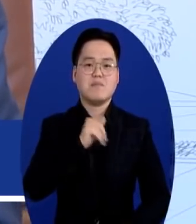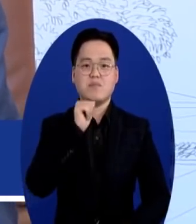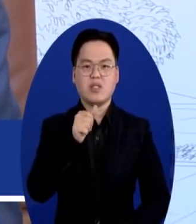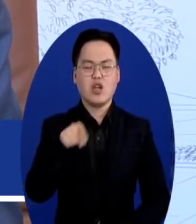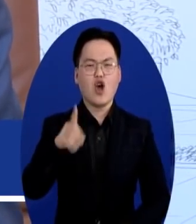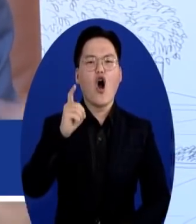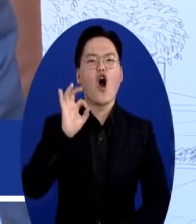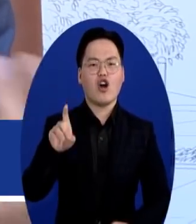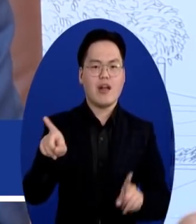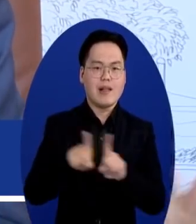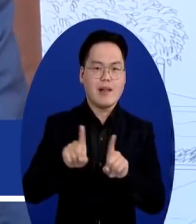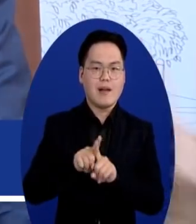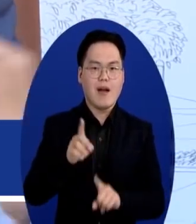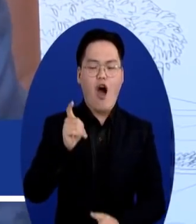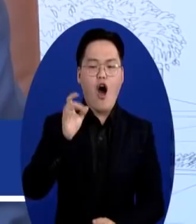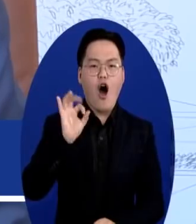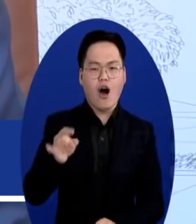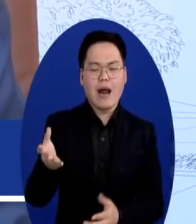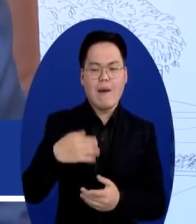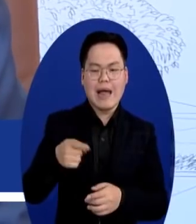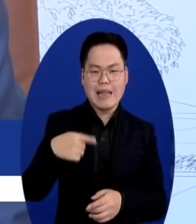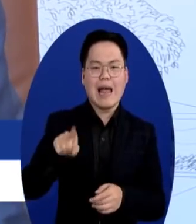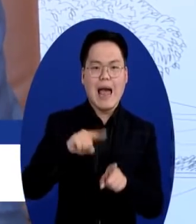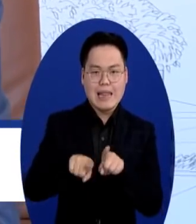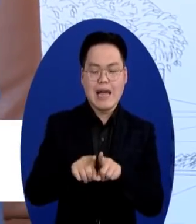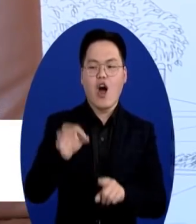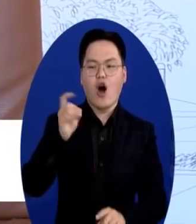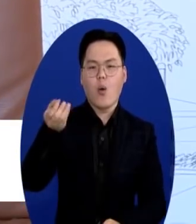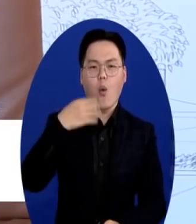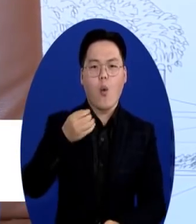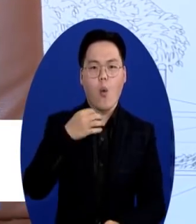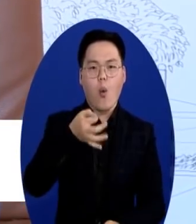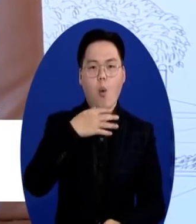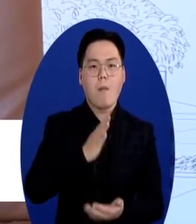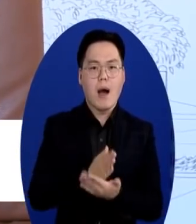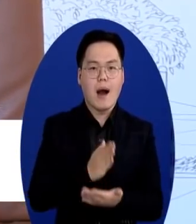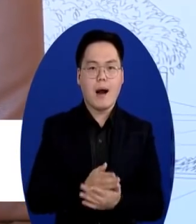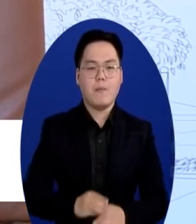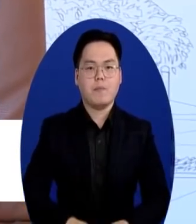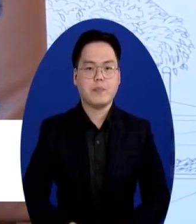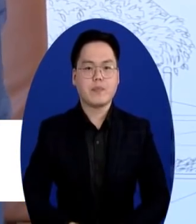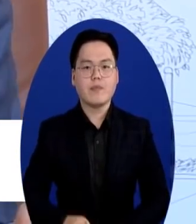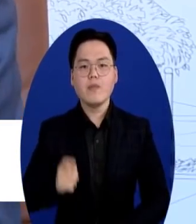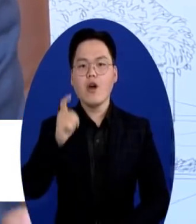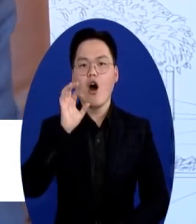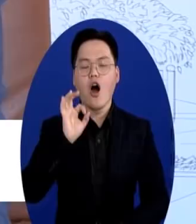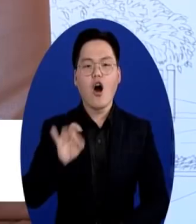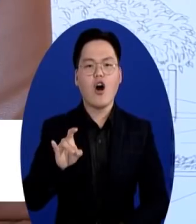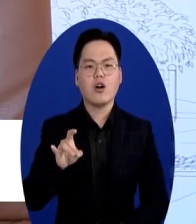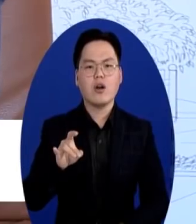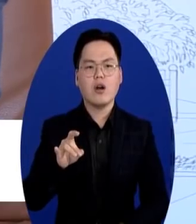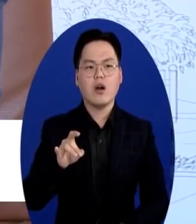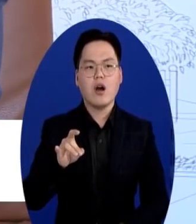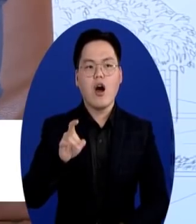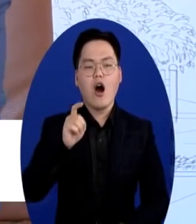бол хор шүү дээ. Хорыг хороо дарах гал бид нар эм авчирж байгаа байхгүй юу? Тэгэхээр хор хүнд бид нар гацаагүй нөхцөл байдал үүсээд хүнд